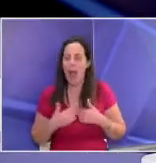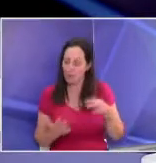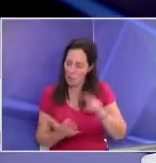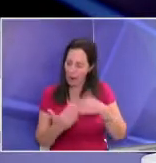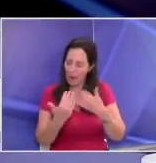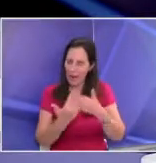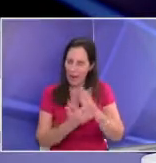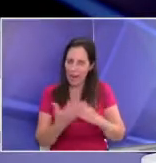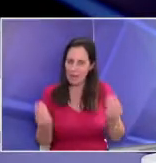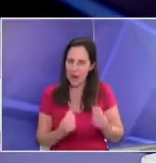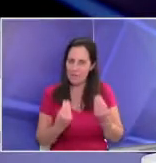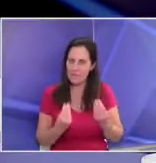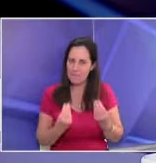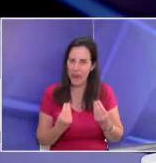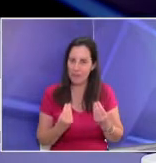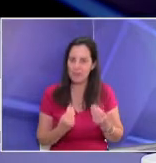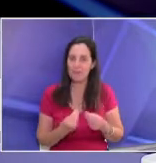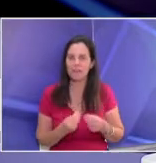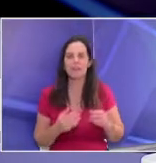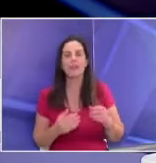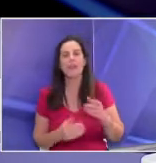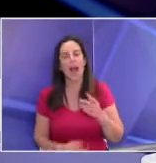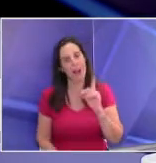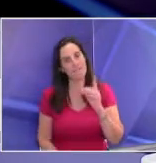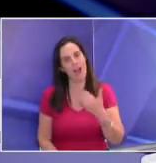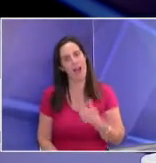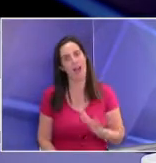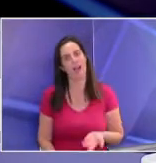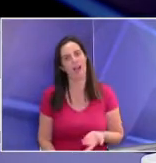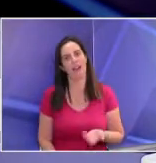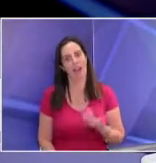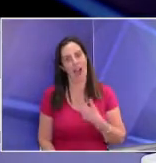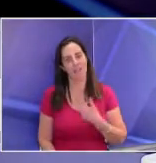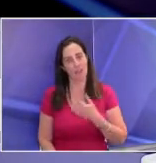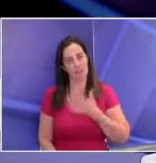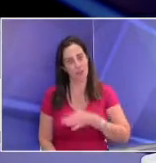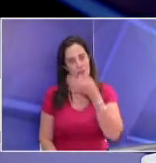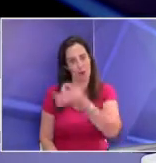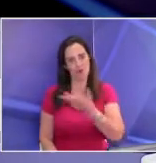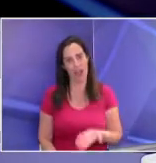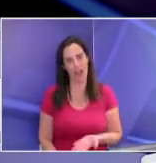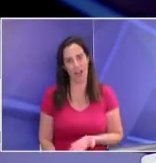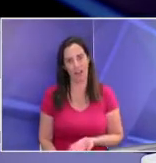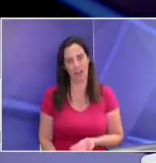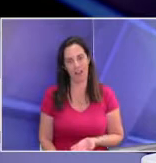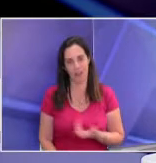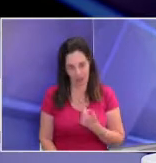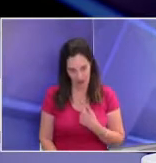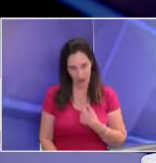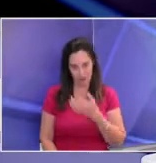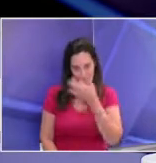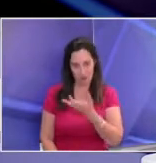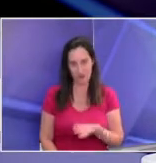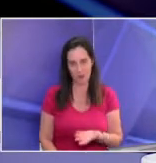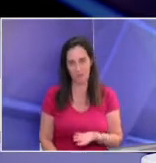חלק מהדברים... שולי? העיתון שלכם. יש דברים שדומים למה אבל אני שואל שאלה. שום דבר לא דומה. דרור, אני